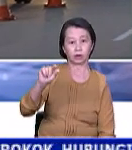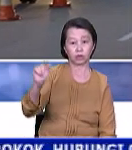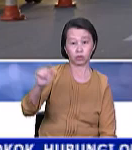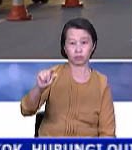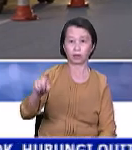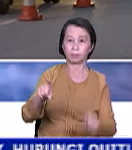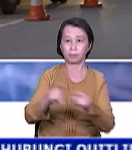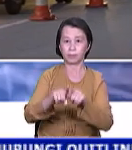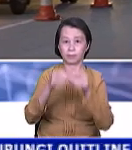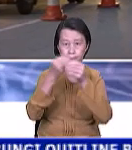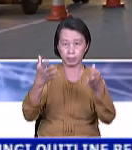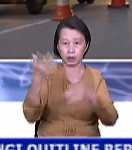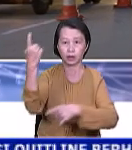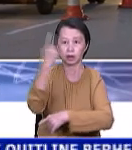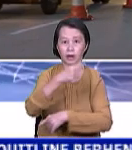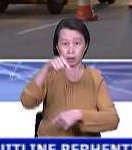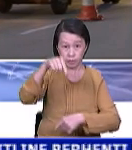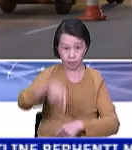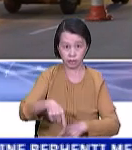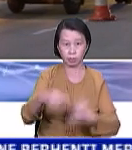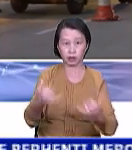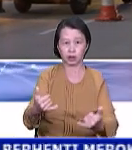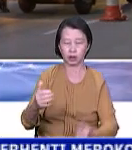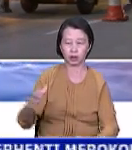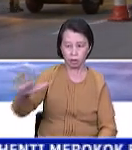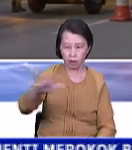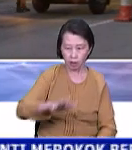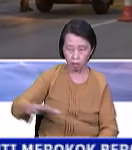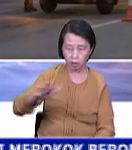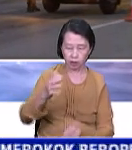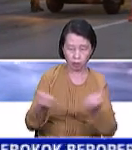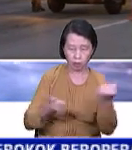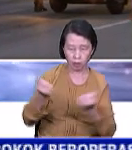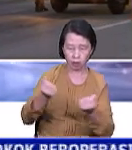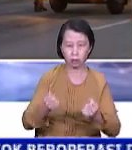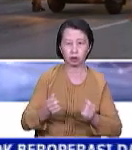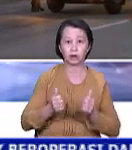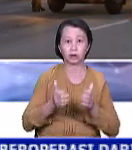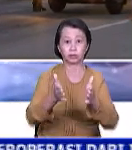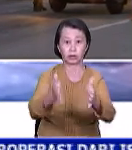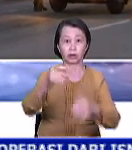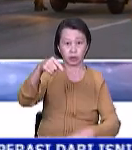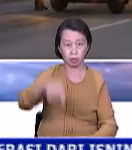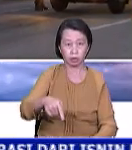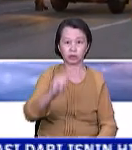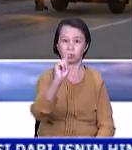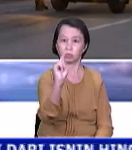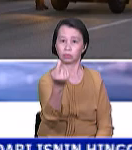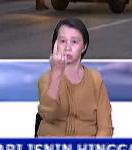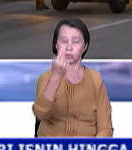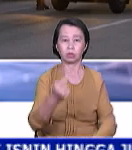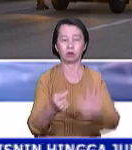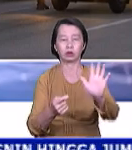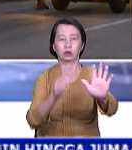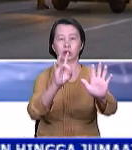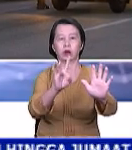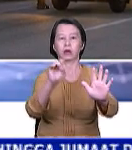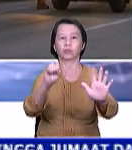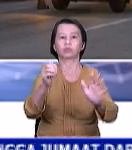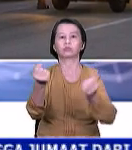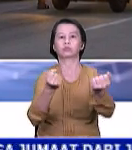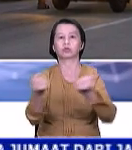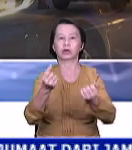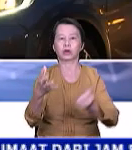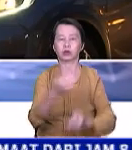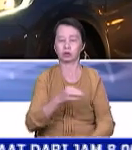turut memaklumkan hari ini sahaja anggaran kenderaan yang melalui laluan ini hanyalah 580 buah